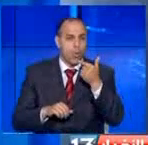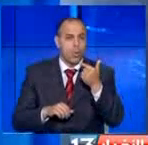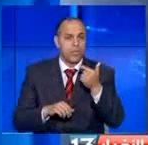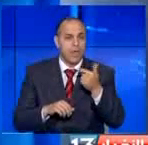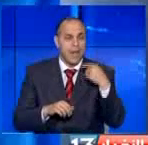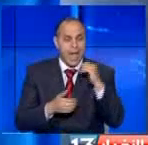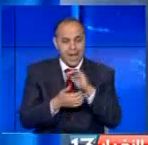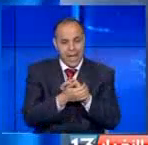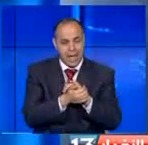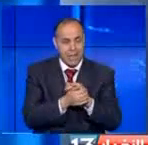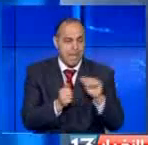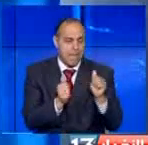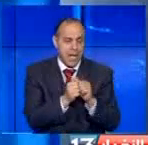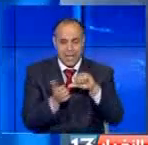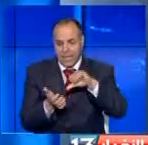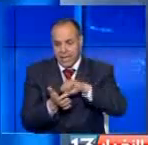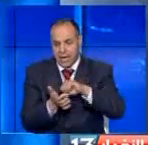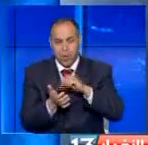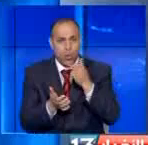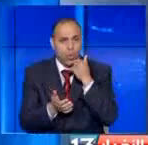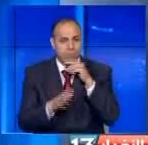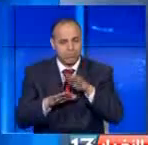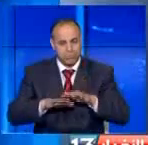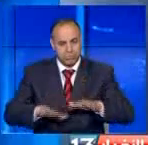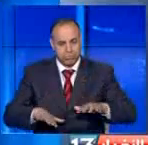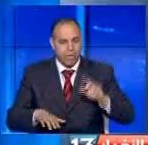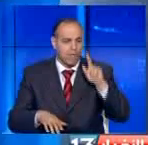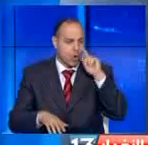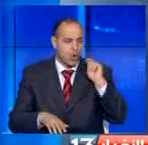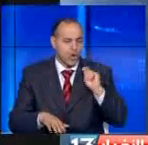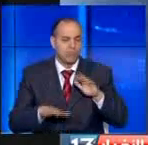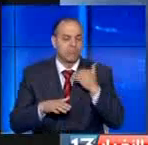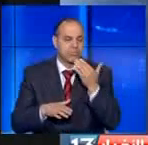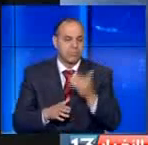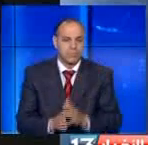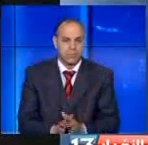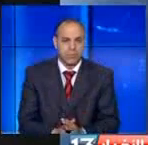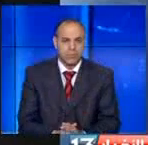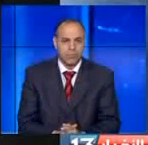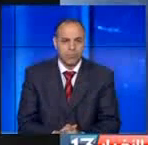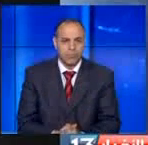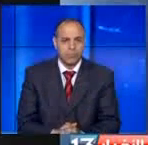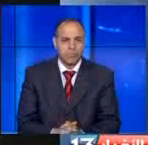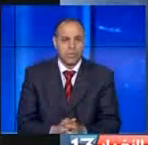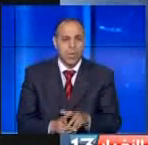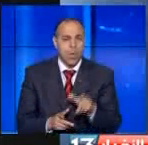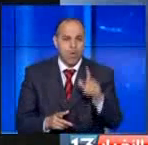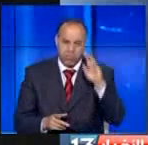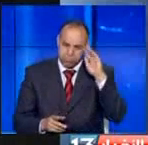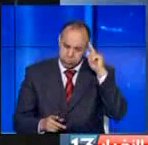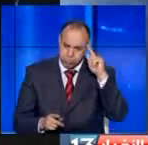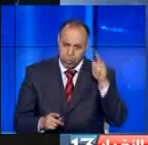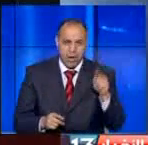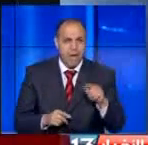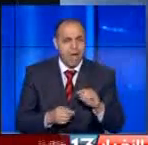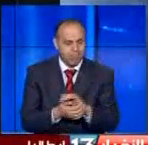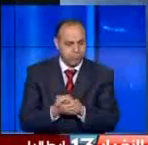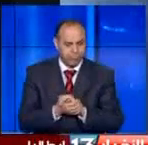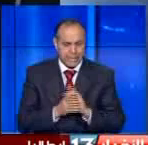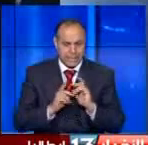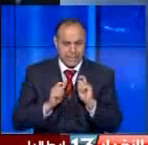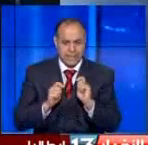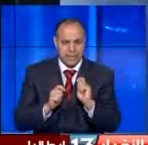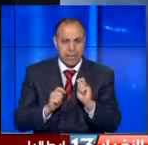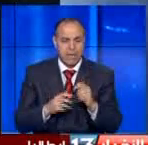إلى العلاقات مع إيران وانعدام الاستقرار في أوكرانيا. وسط تزايد حدة التوتر في العلاقات